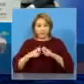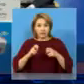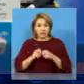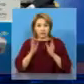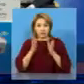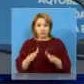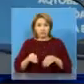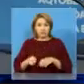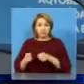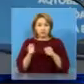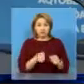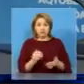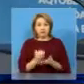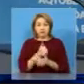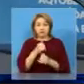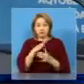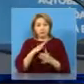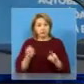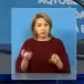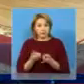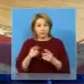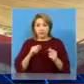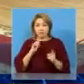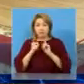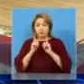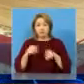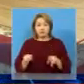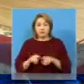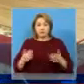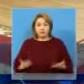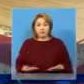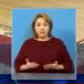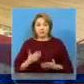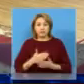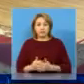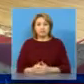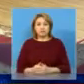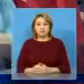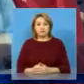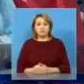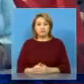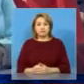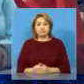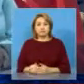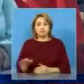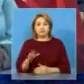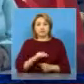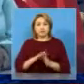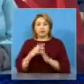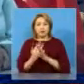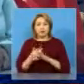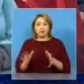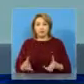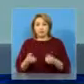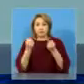тікелей жеткізуге таптырмас мүмкіндік. Салға жиналған тұрғындар осы мүмкіндікті қалт жібермеуге тырысып бақты. Бүтін ауылдың базынасын